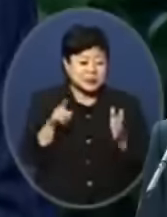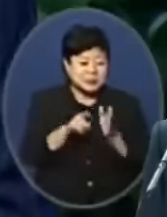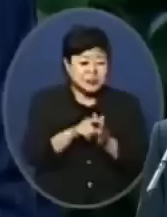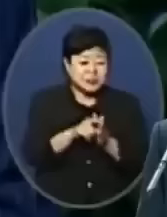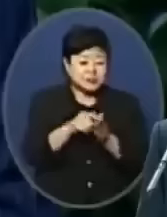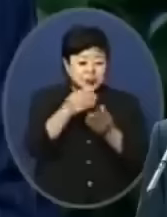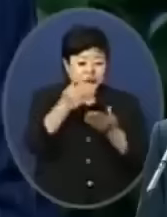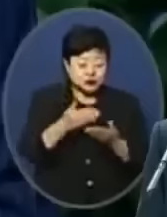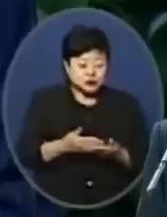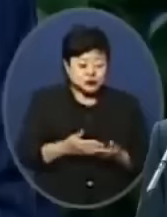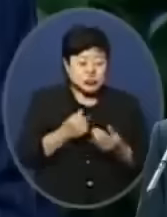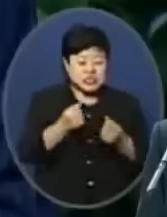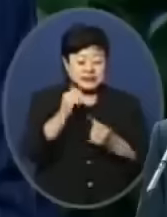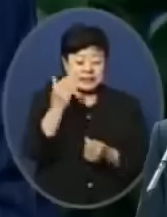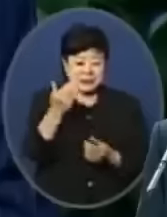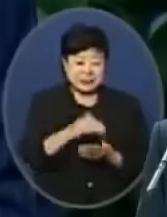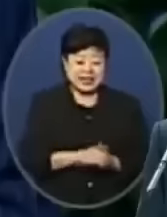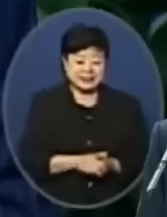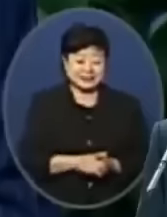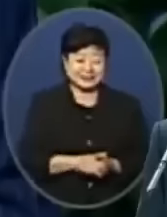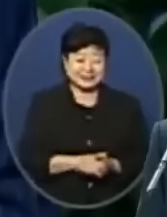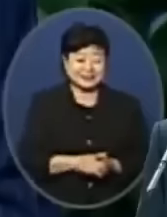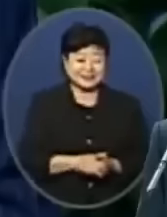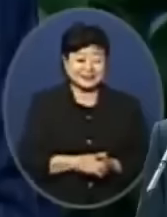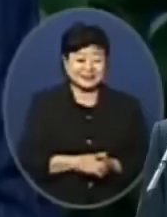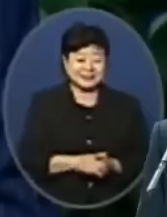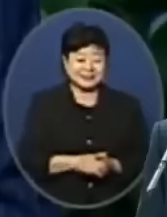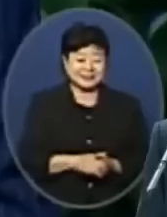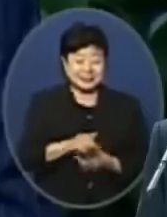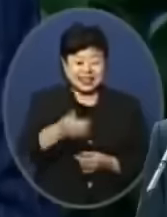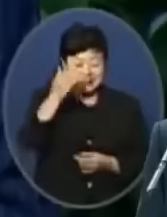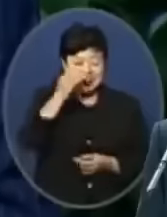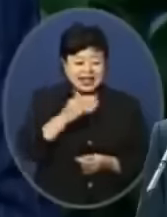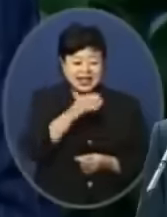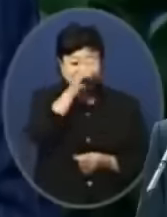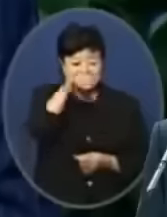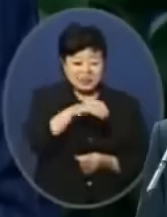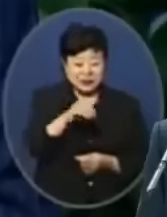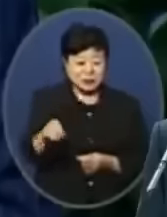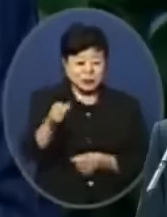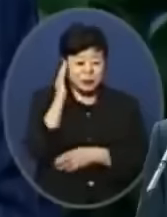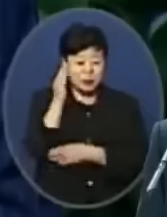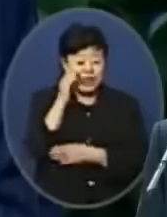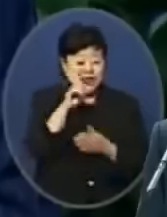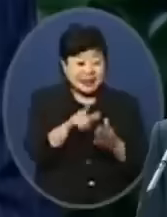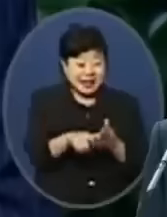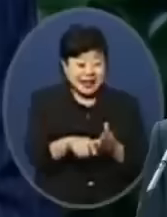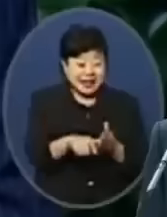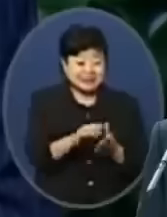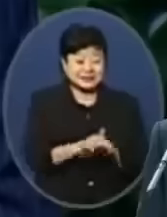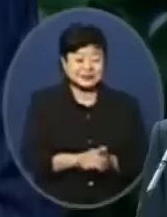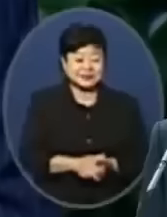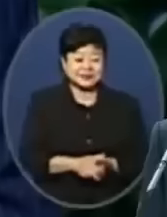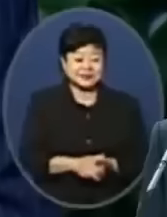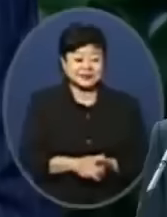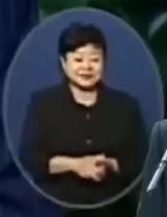가져오는 큰 힘이 되는 것입니다. 옛날에 제가 서대문에서 목회할 때